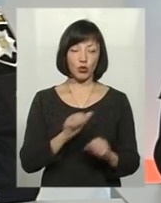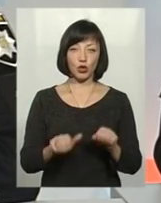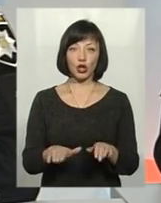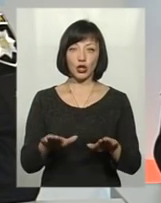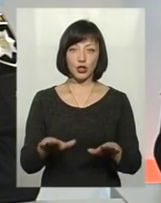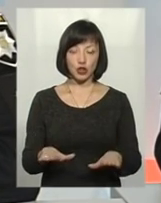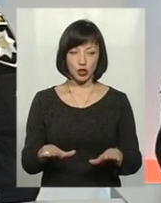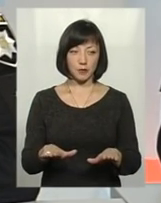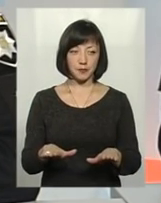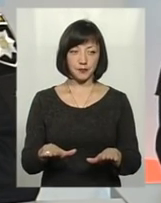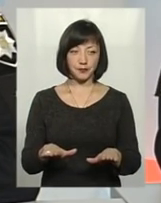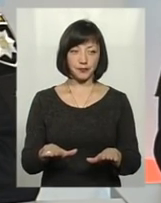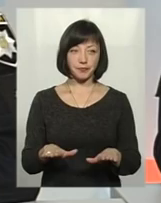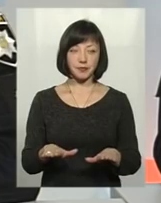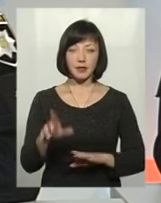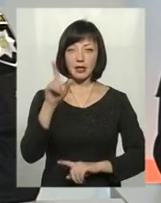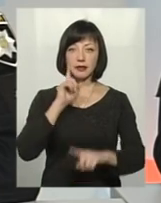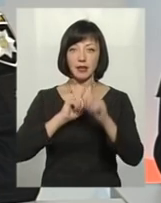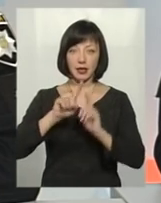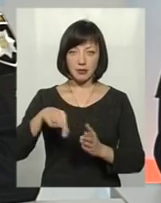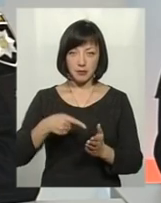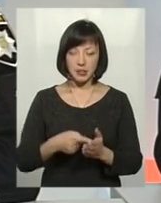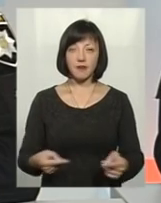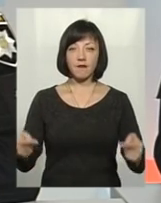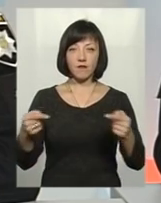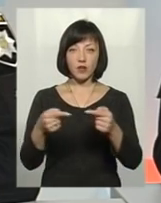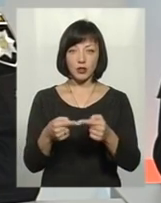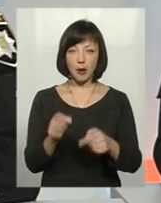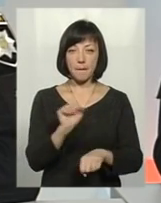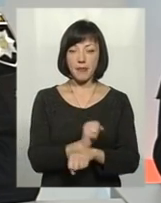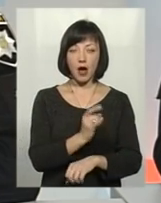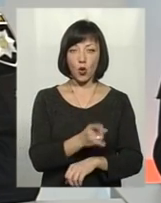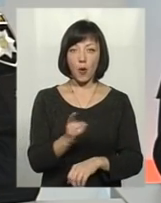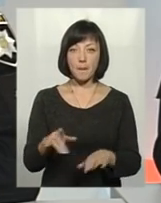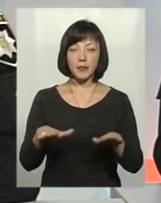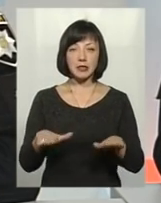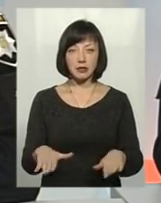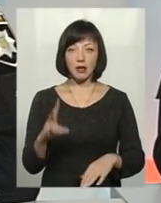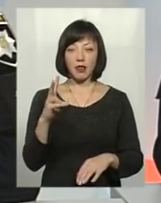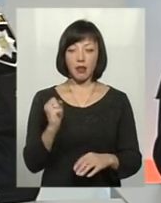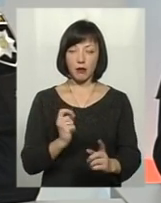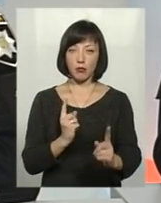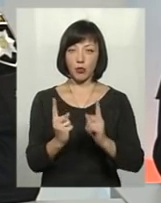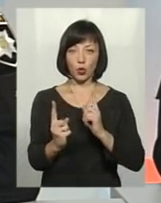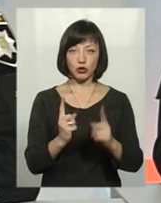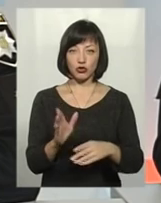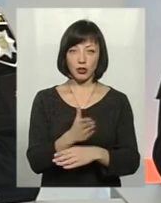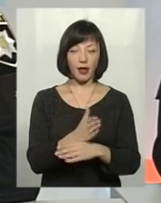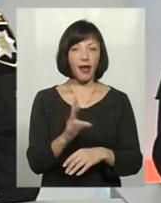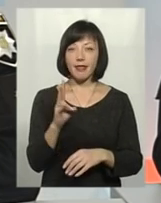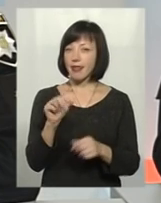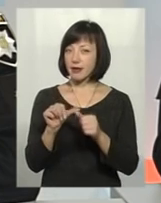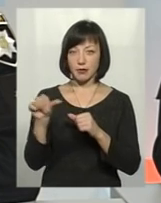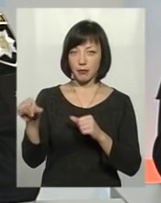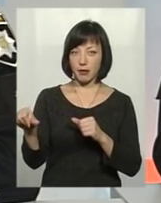рішенням сесії міської ради визначено паркомісця на проїзній частині. Наголошую, не за